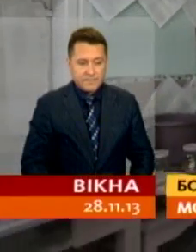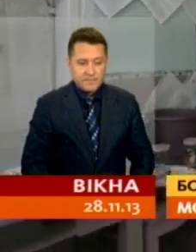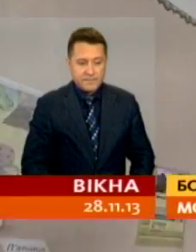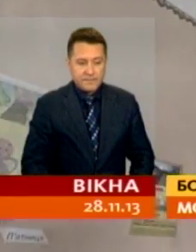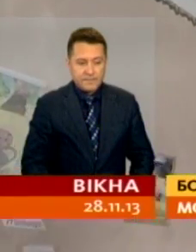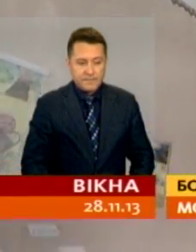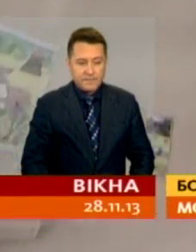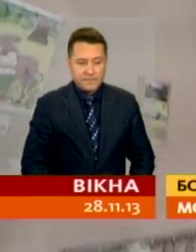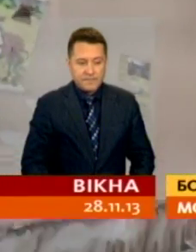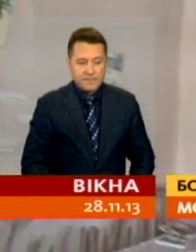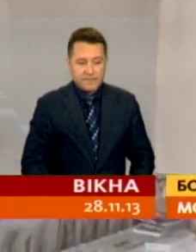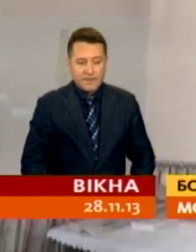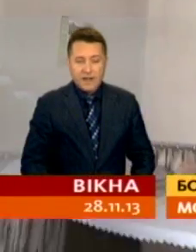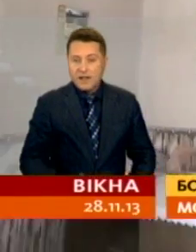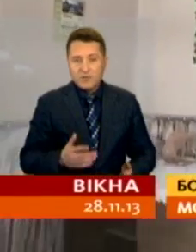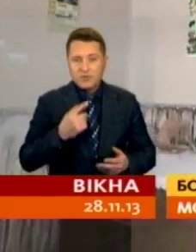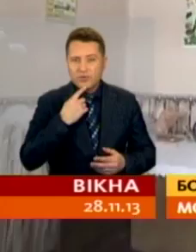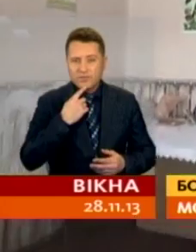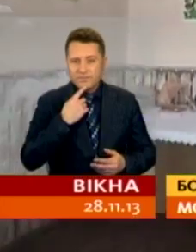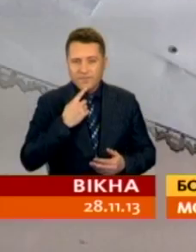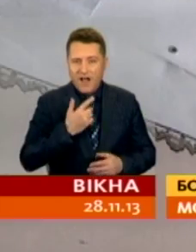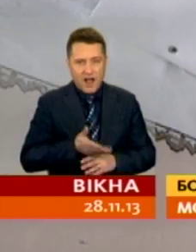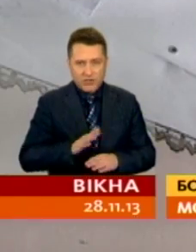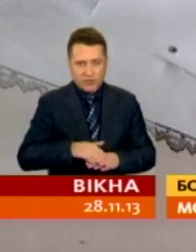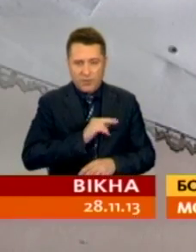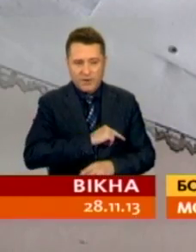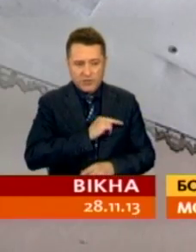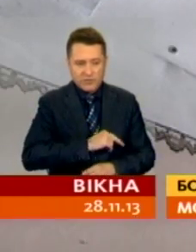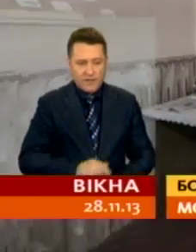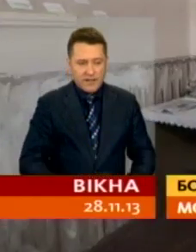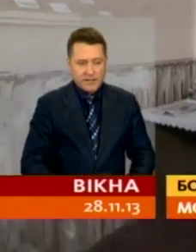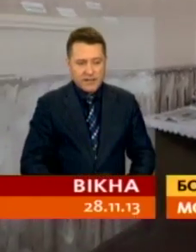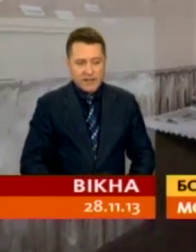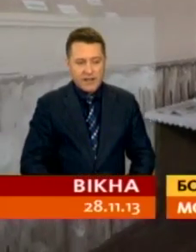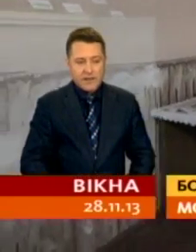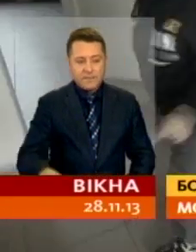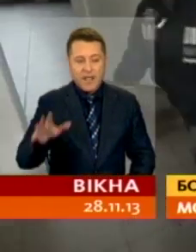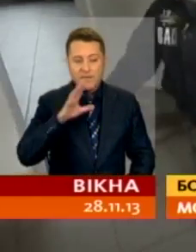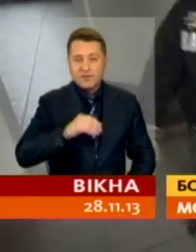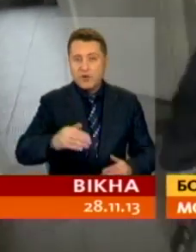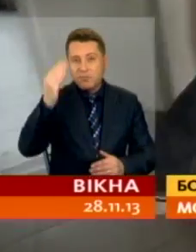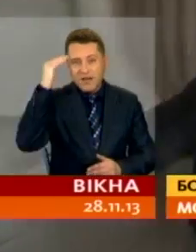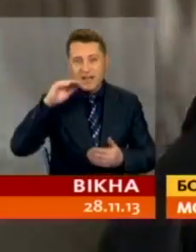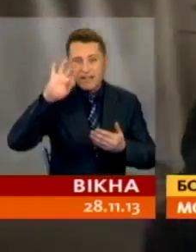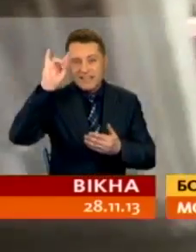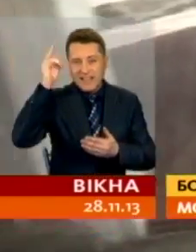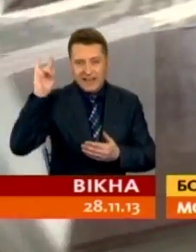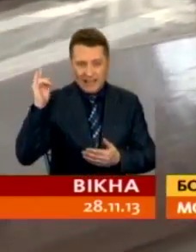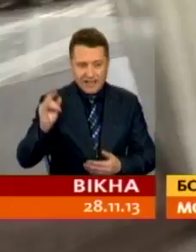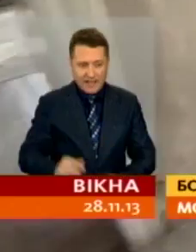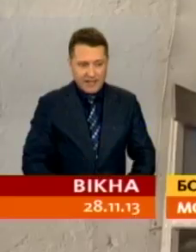загас і... Добре так, що впало, що дітей не було. То було там зверху небо, все зірки було видно. Там